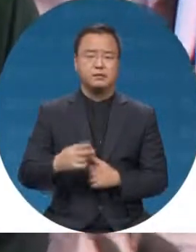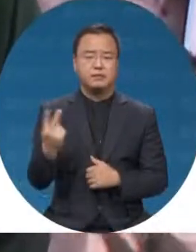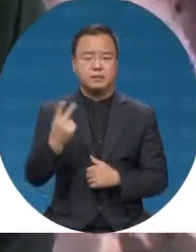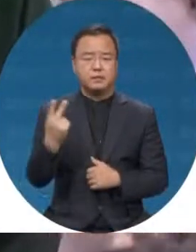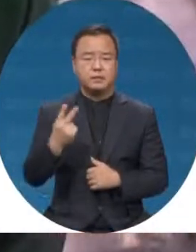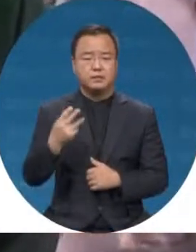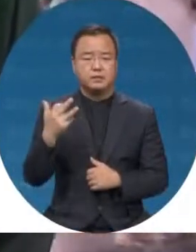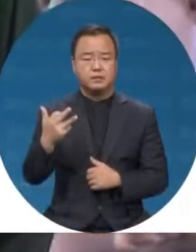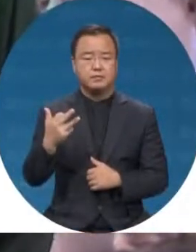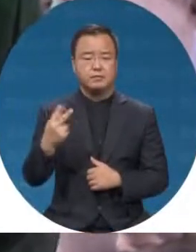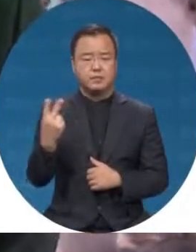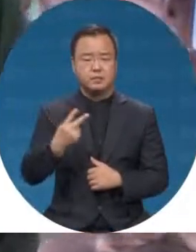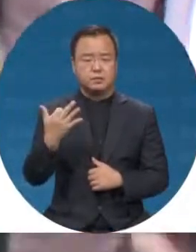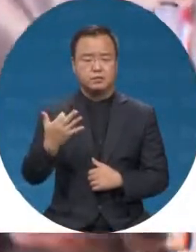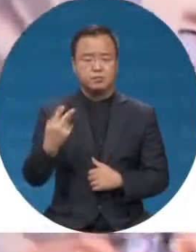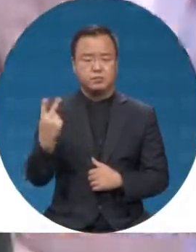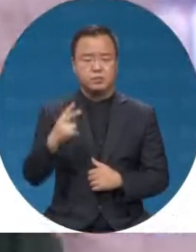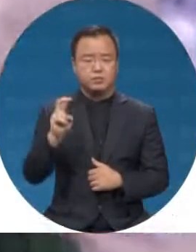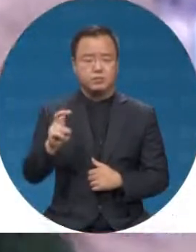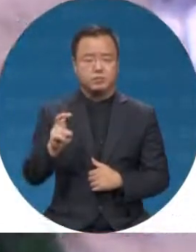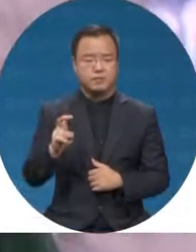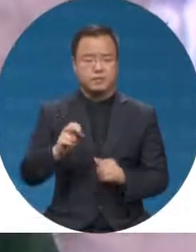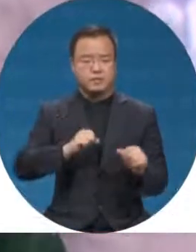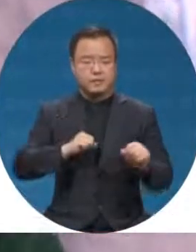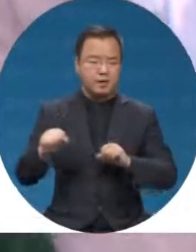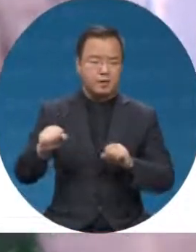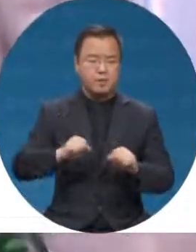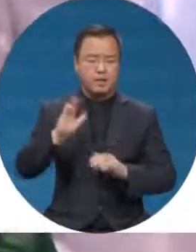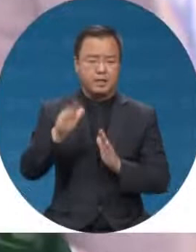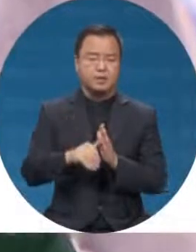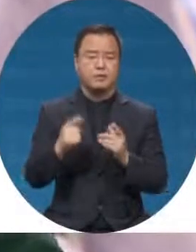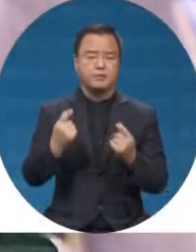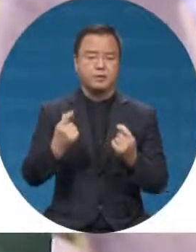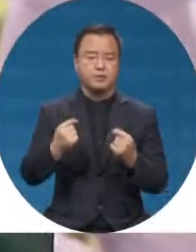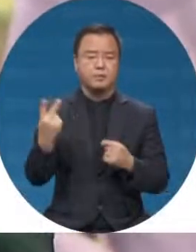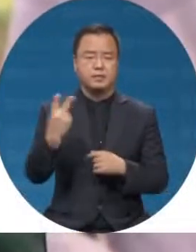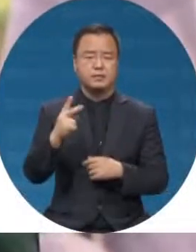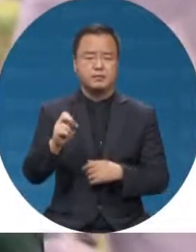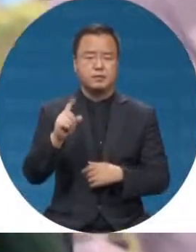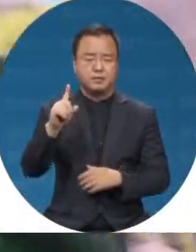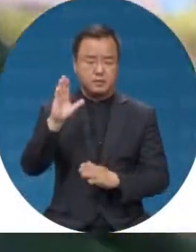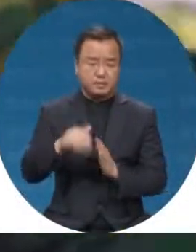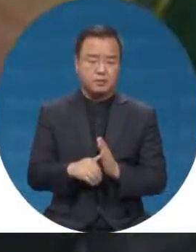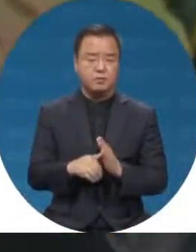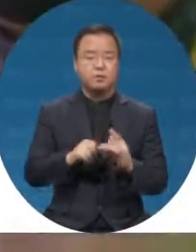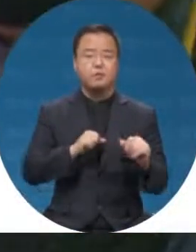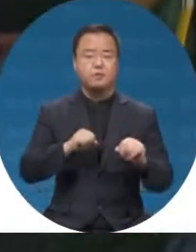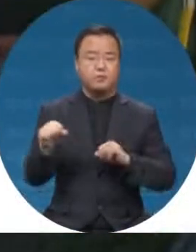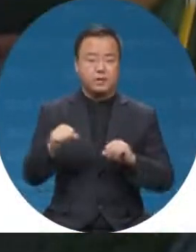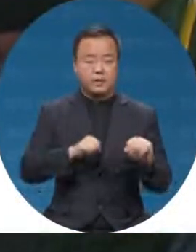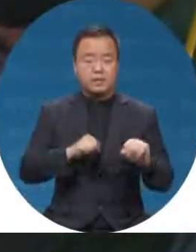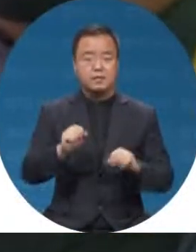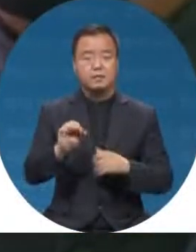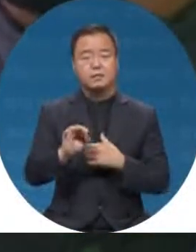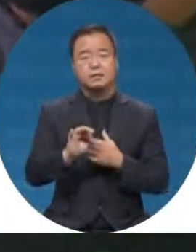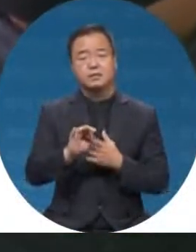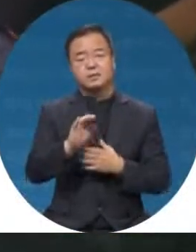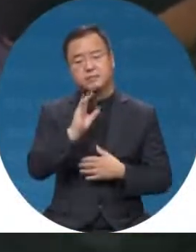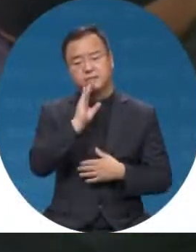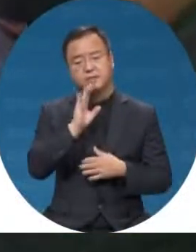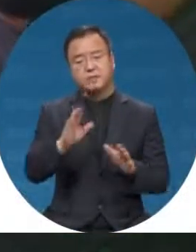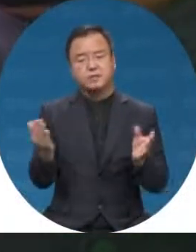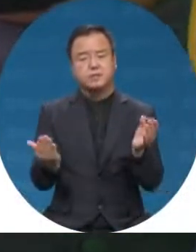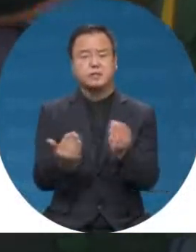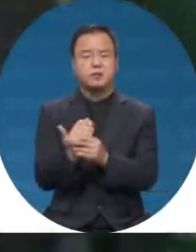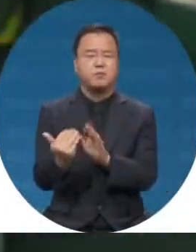진짜 18년도, 19년도, 20년도 이렇게 뛰어다닐 때처럼 21년도에도 원래도 그렇게 뛰어다녔으면